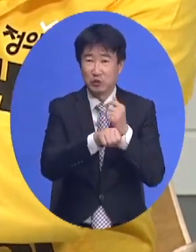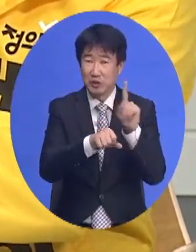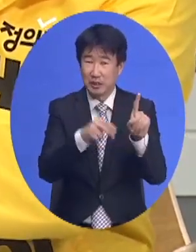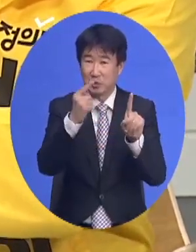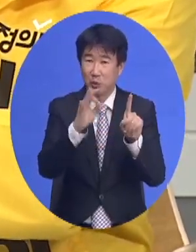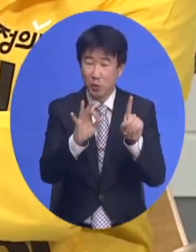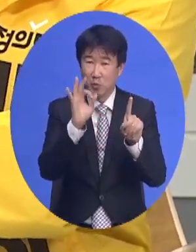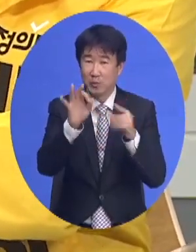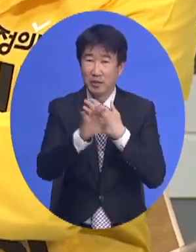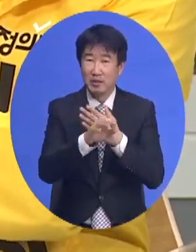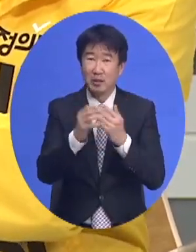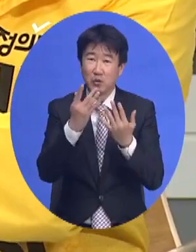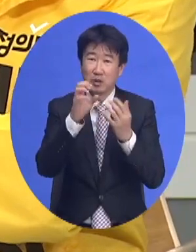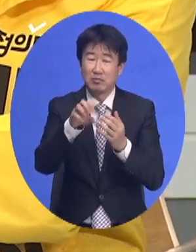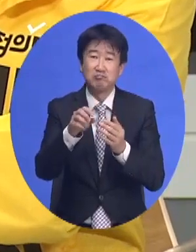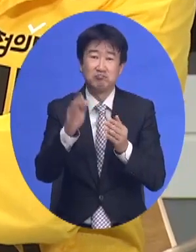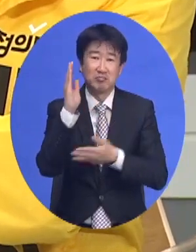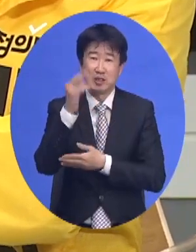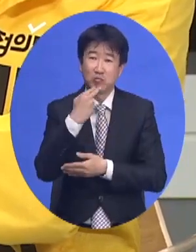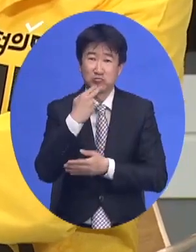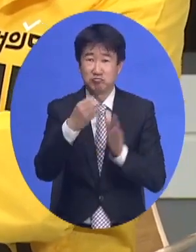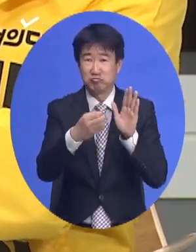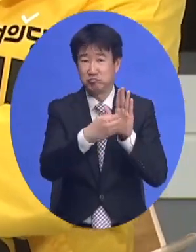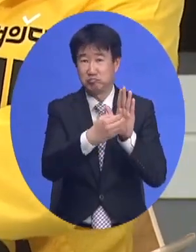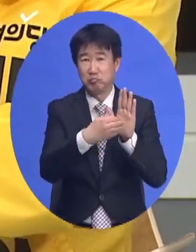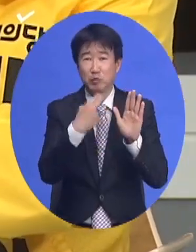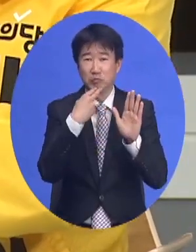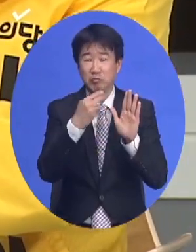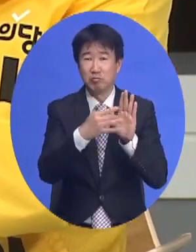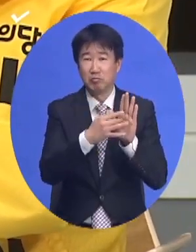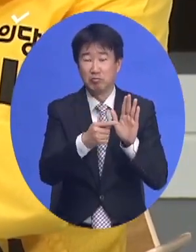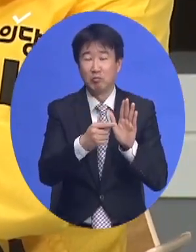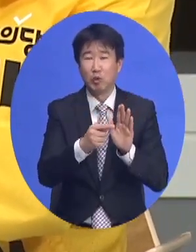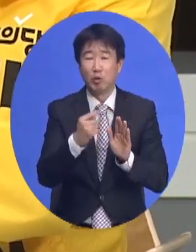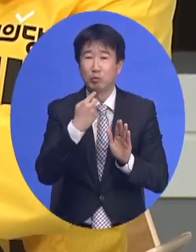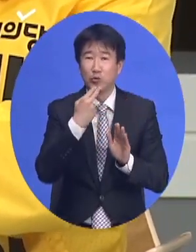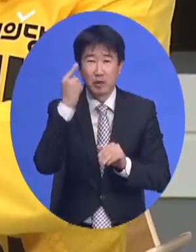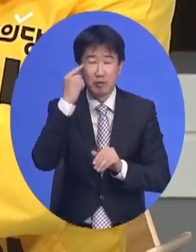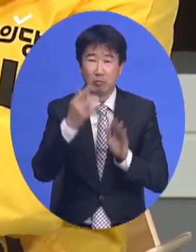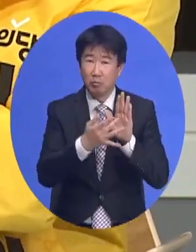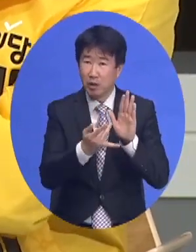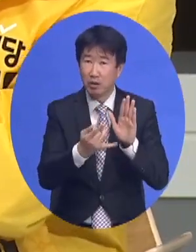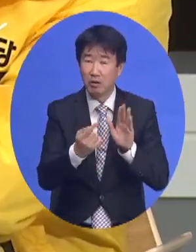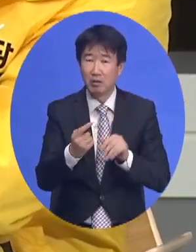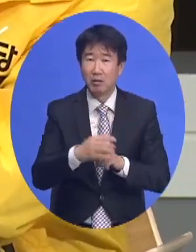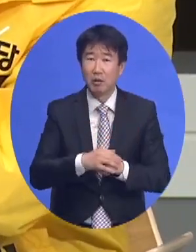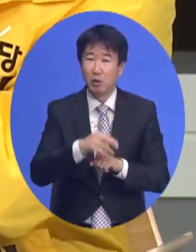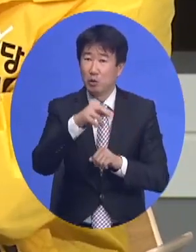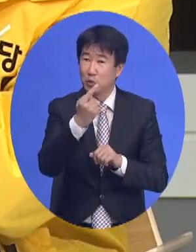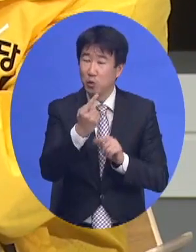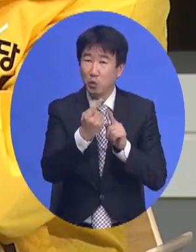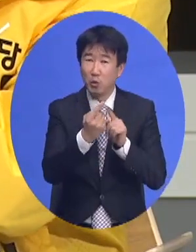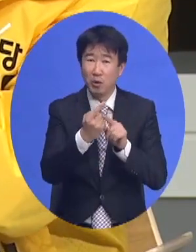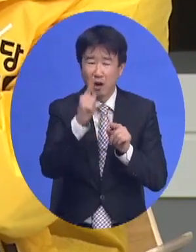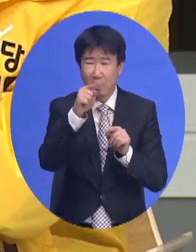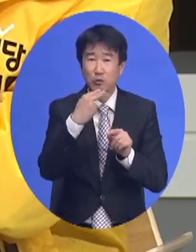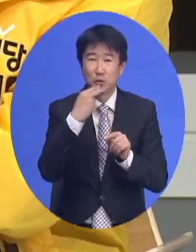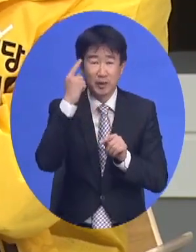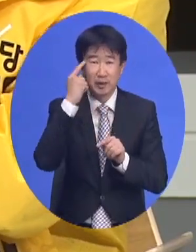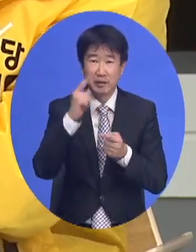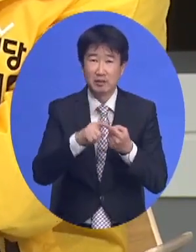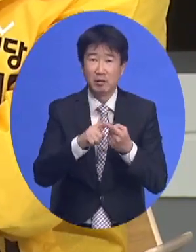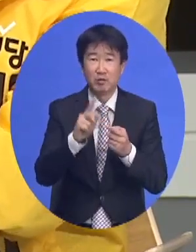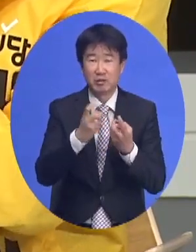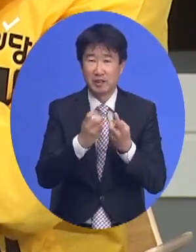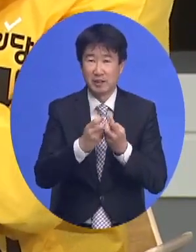장류 1동에는 소각장 얘기가 전혀 없습니다. 그 후보자님 소각장이 소자도 없는 부분 이 부분이 어떻게